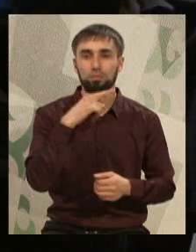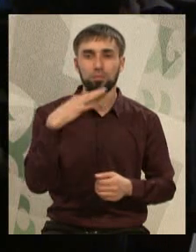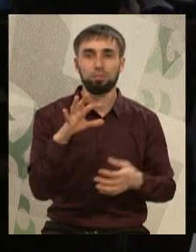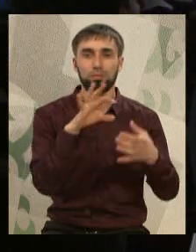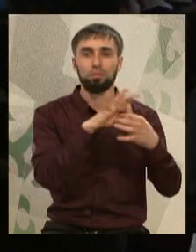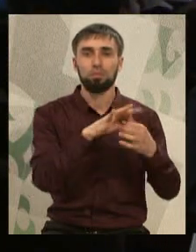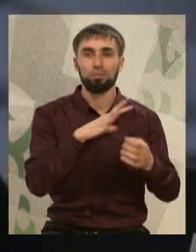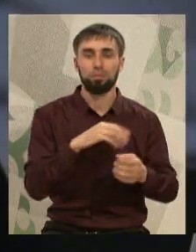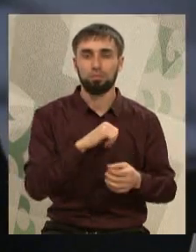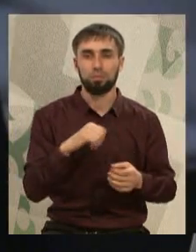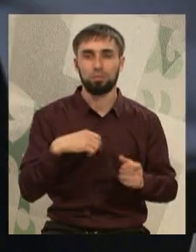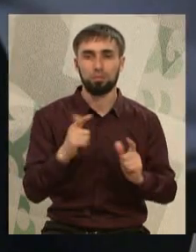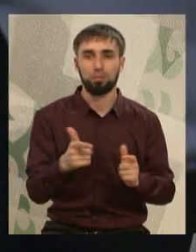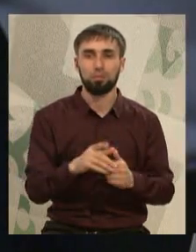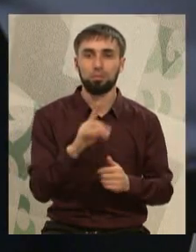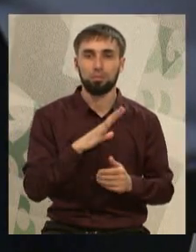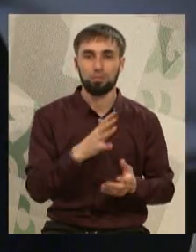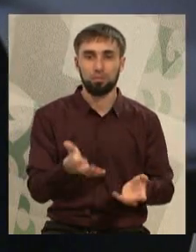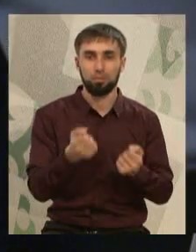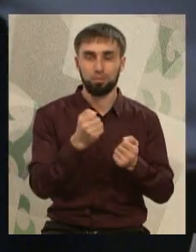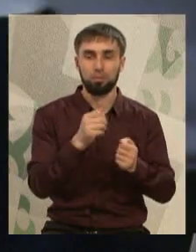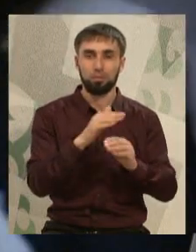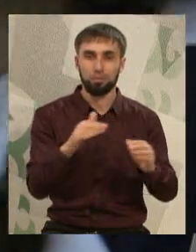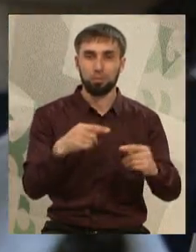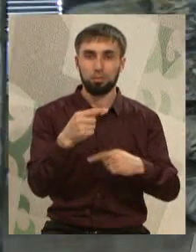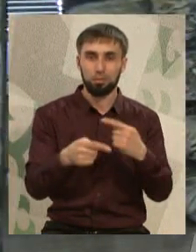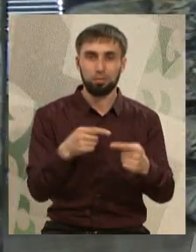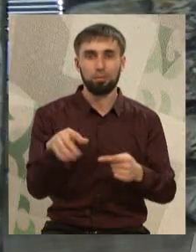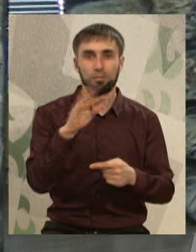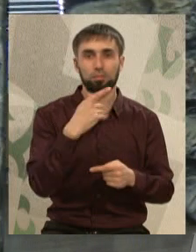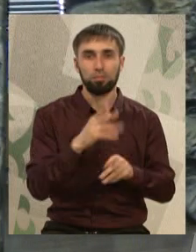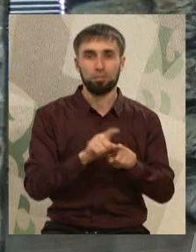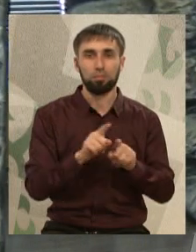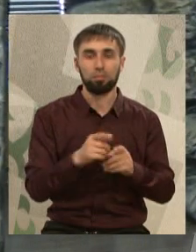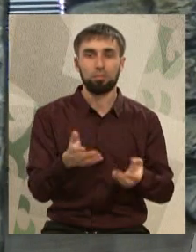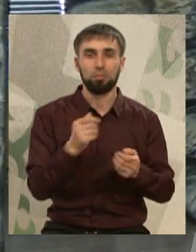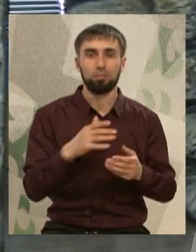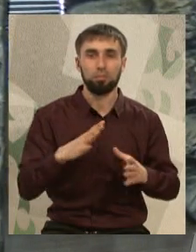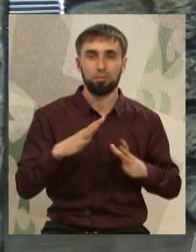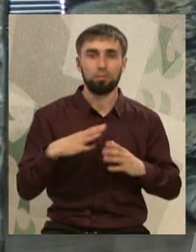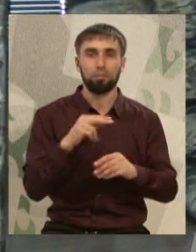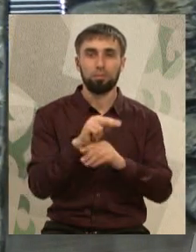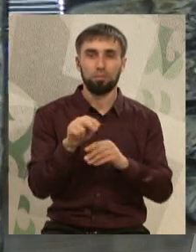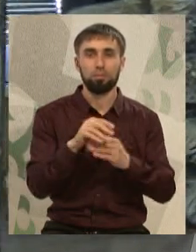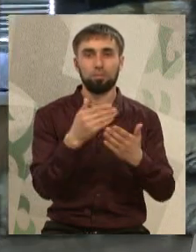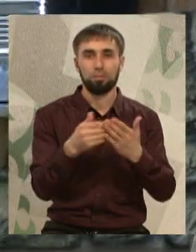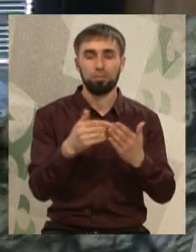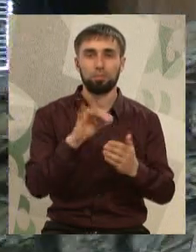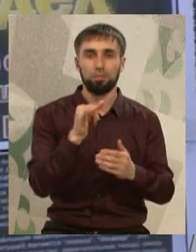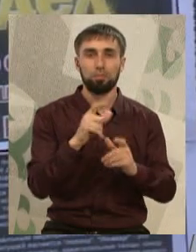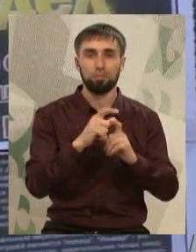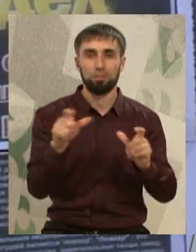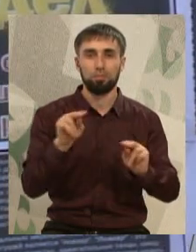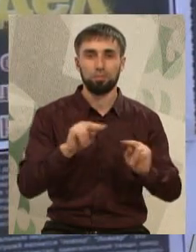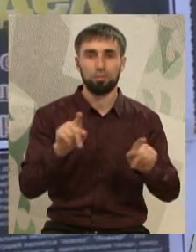России. Поэтому поддерживать подростков в национальном духе стараются как сами артисты студии театра и кино «Берт», так и педагоги в школе.